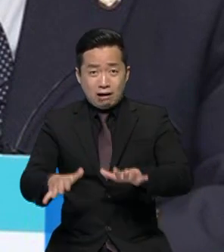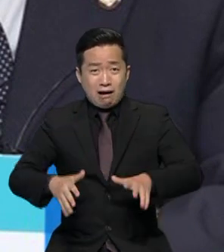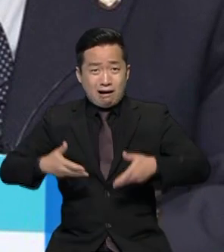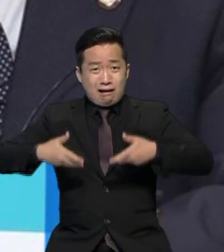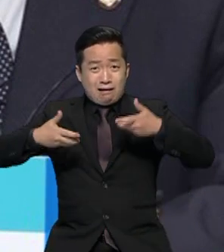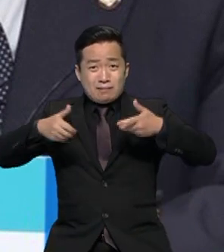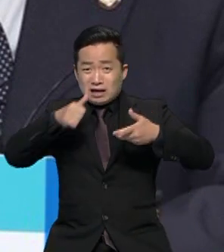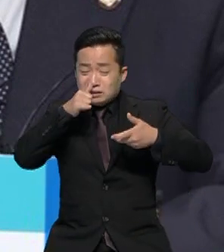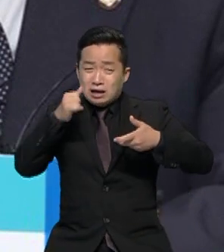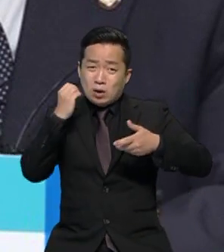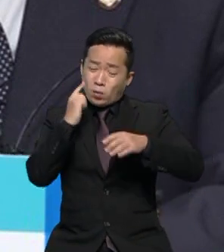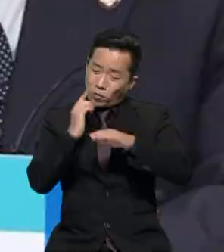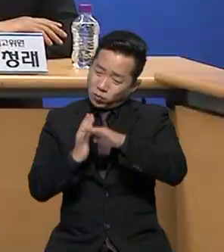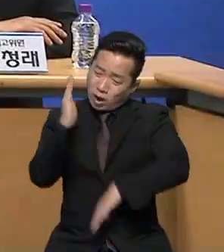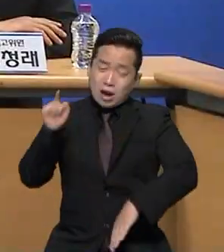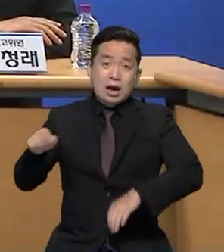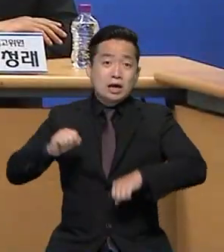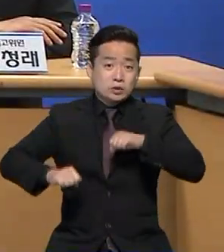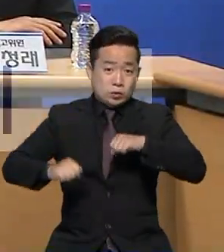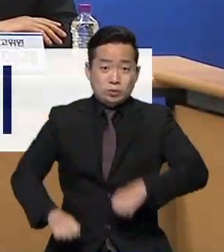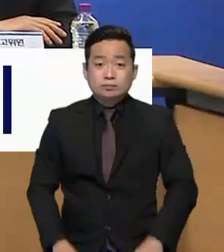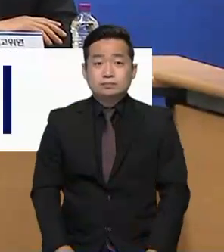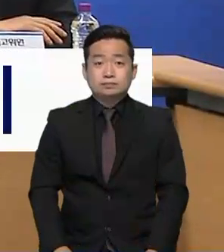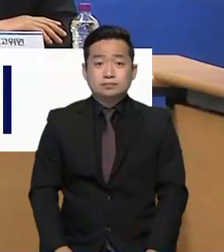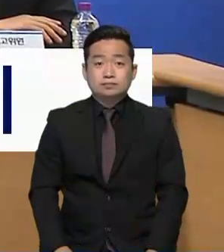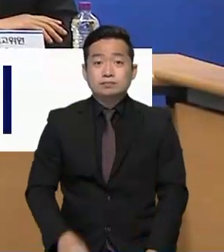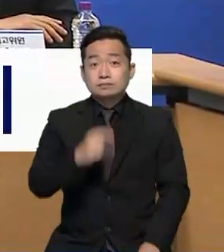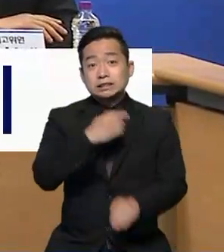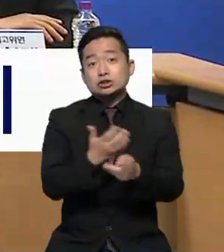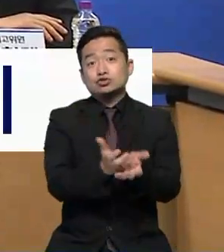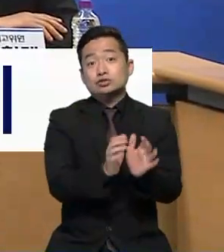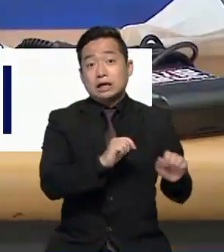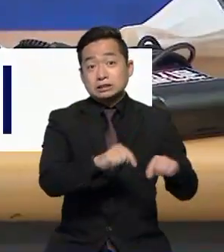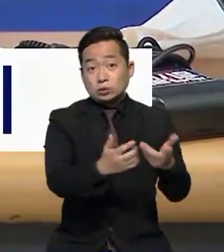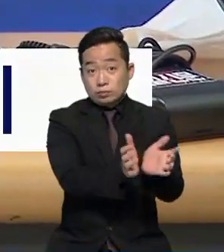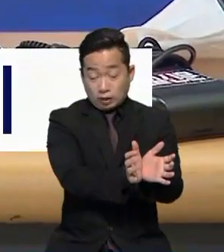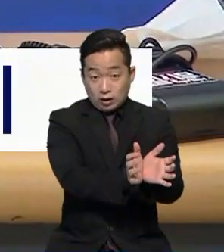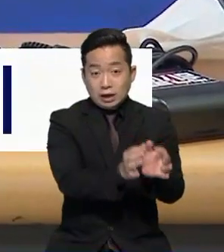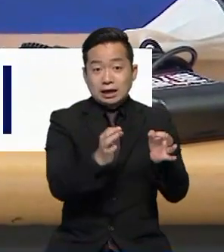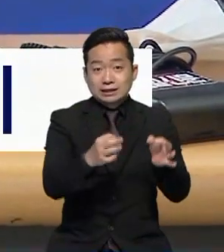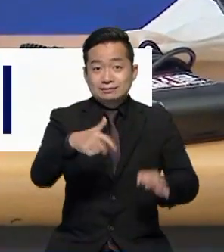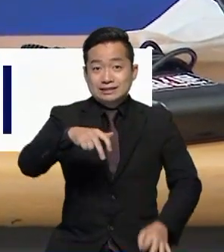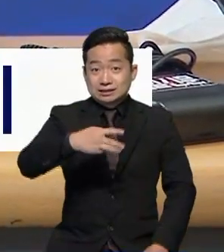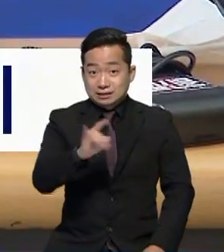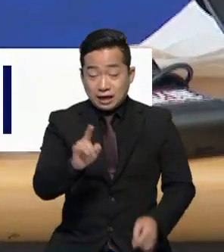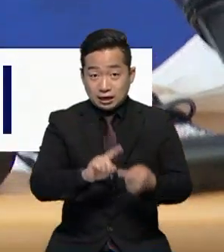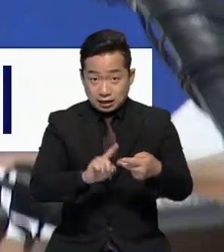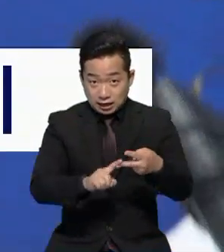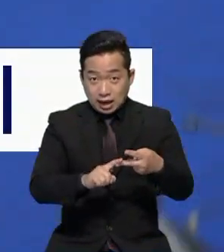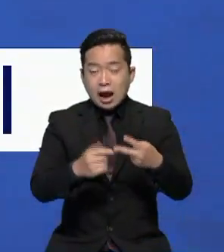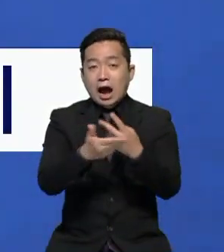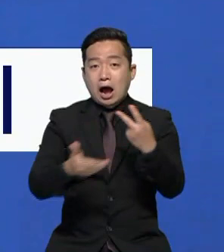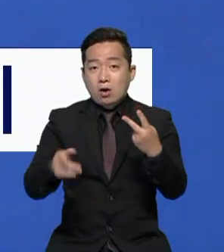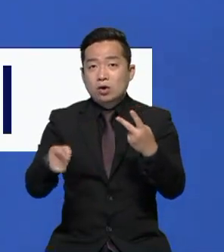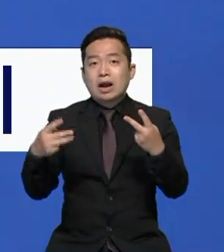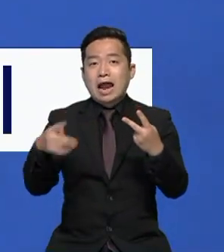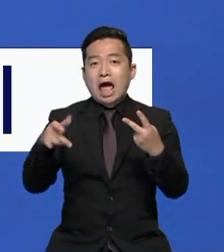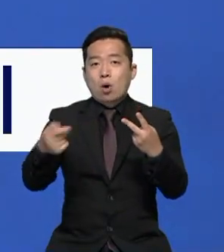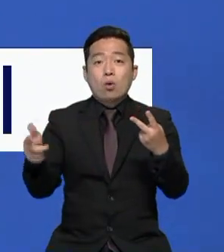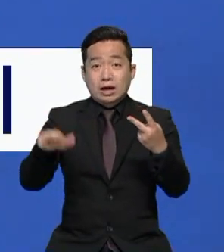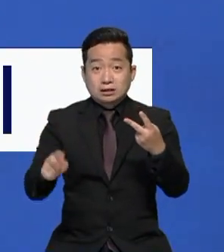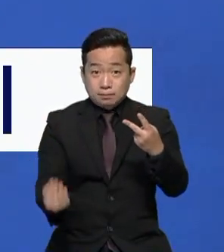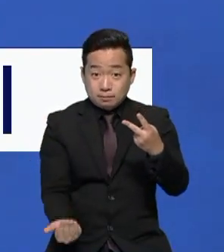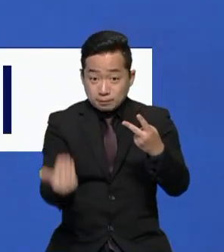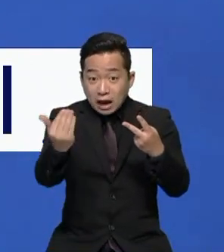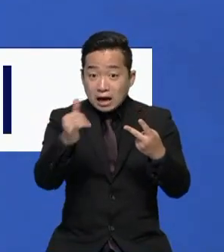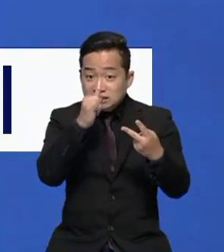과잉 반응이라고 지적했습니다. 나아가 민주당 지도부는 김진태 강원지사와 레고랜드 사태를 고리로 대여 공세에